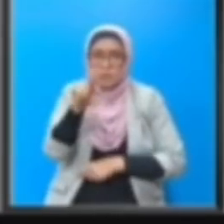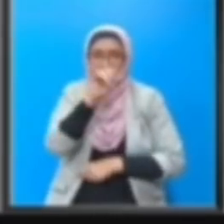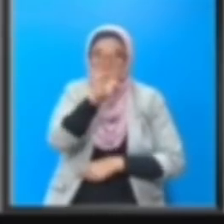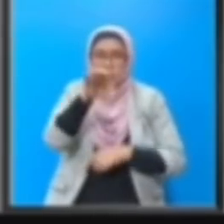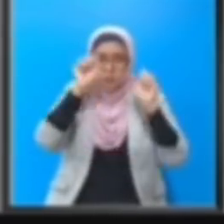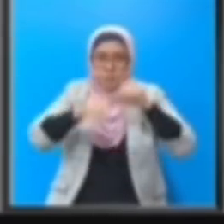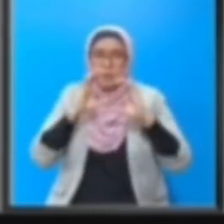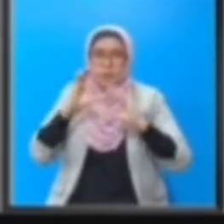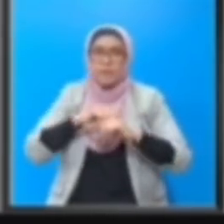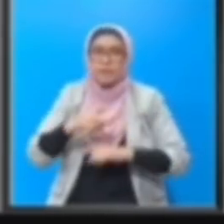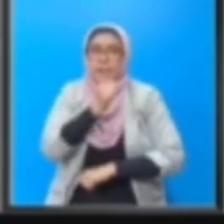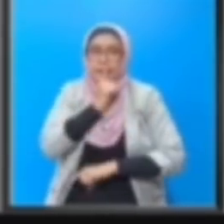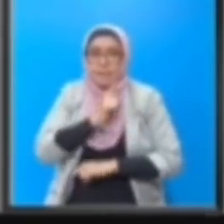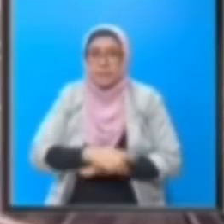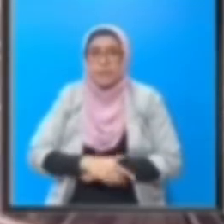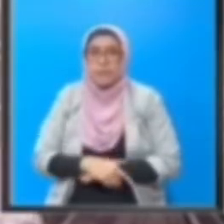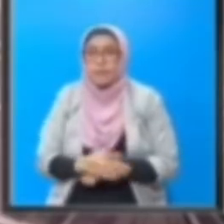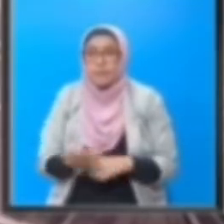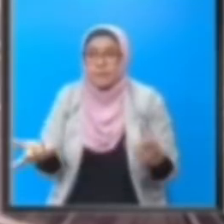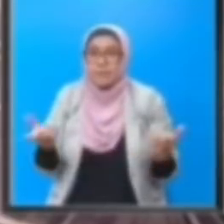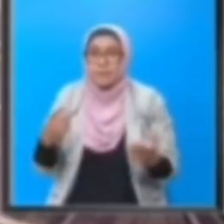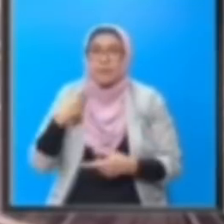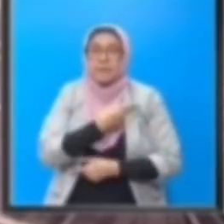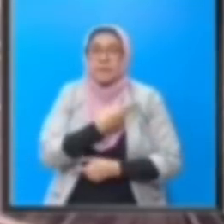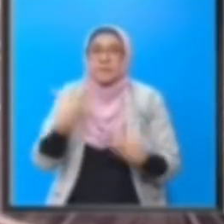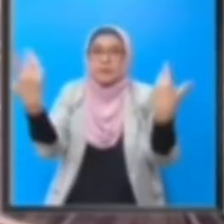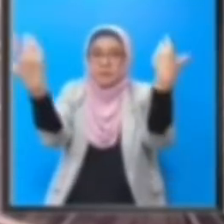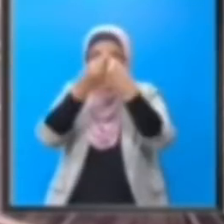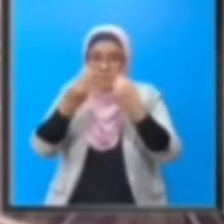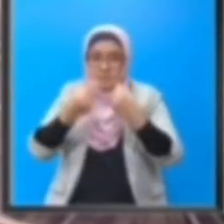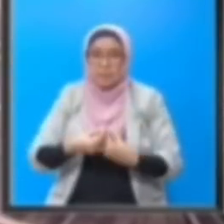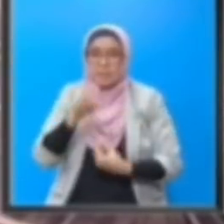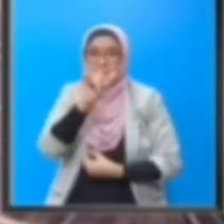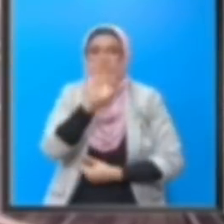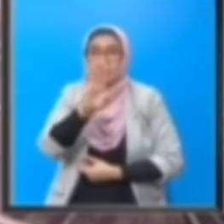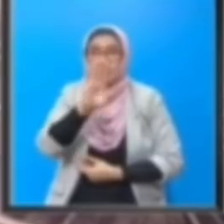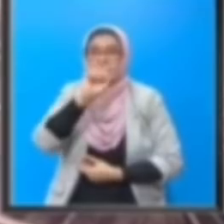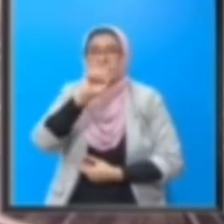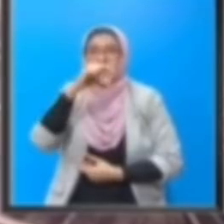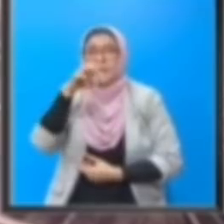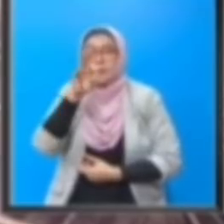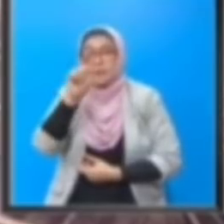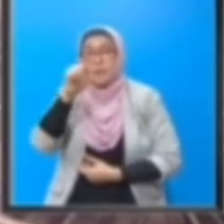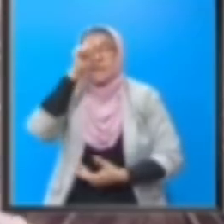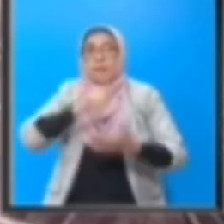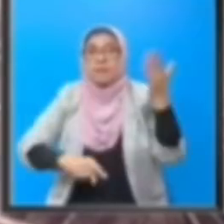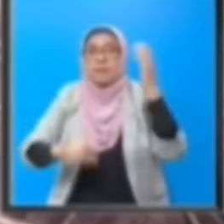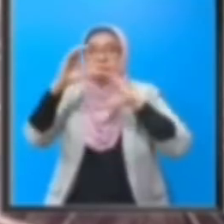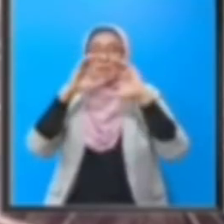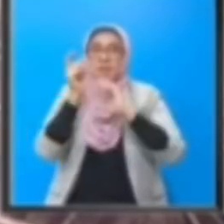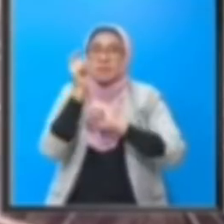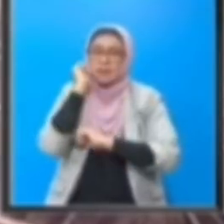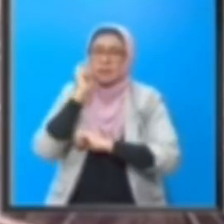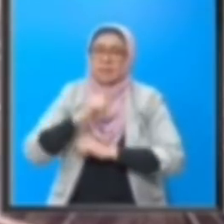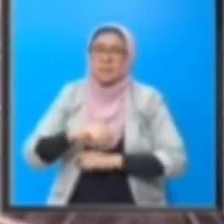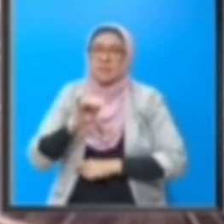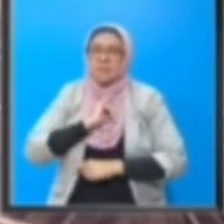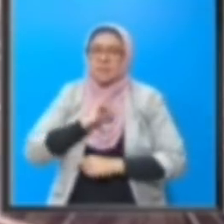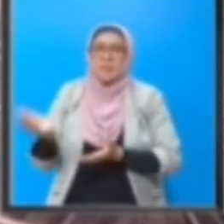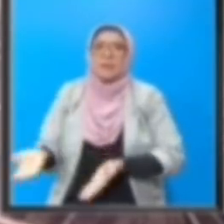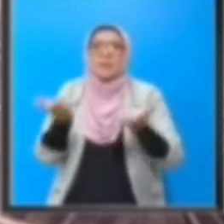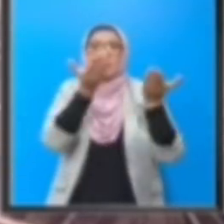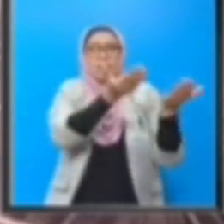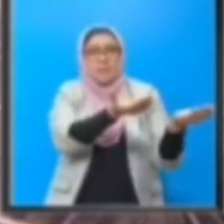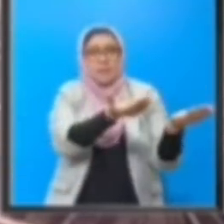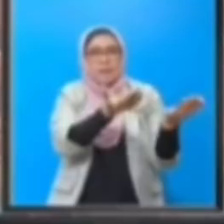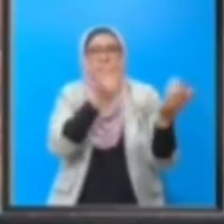Okay. Yang lain kena diam. Jadi kita mengambil kira Segambut, Yang Berhormat Segambut, mengambil kira apa yang disebutkan tadi, saya akan bawa